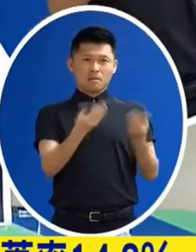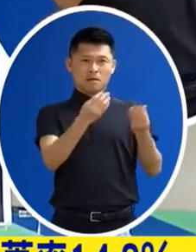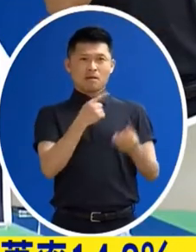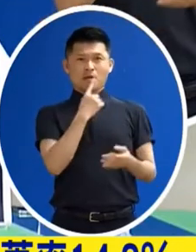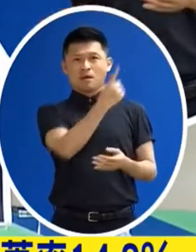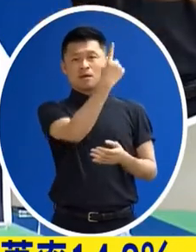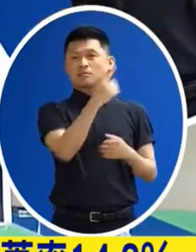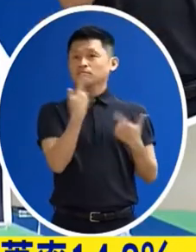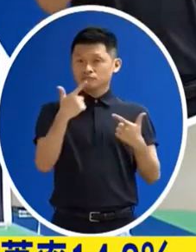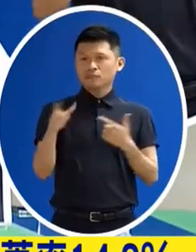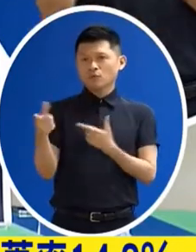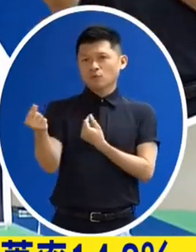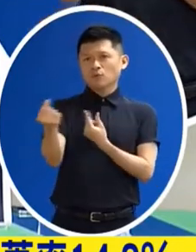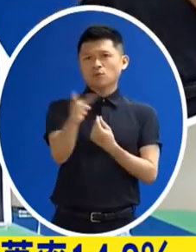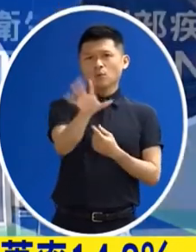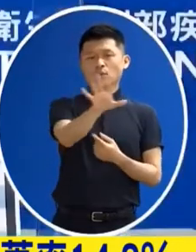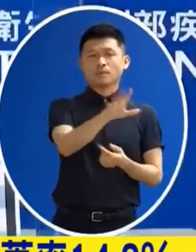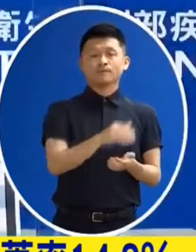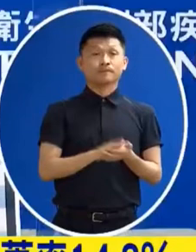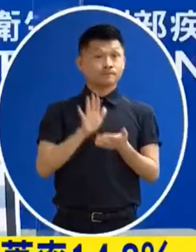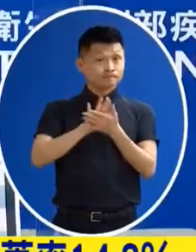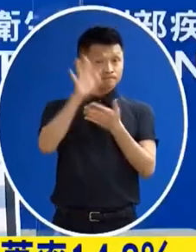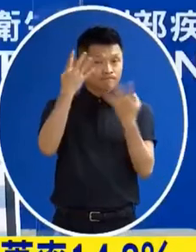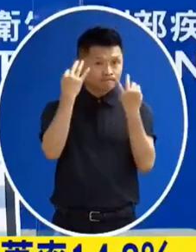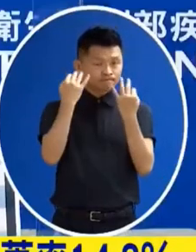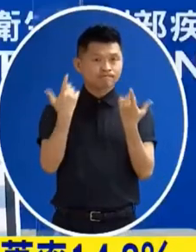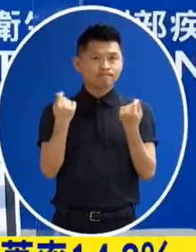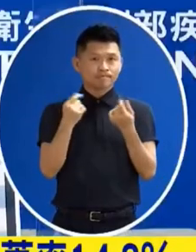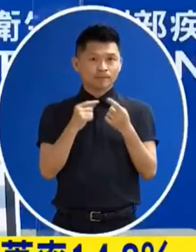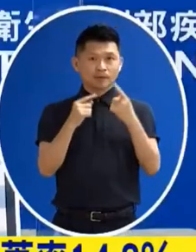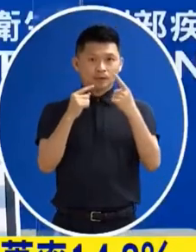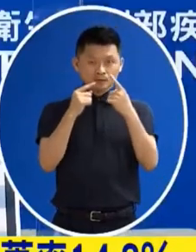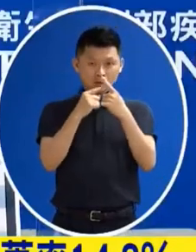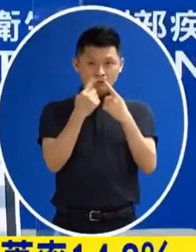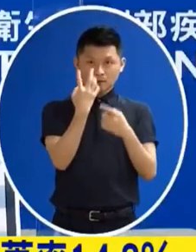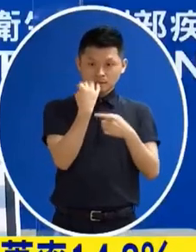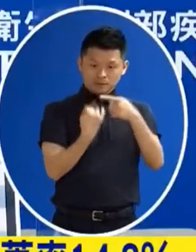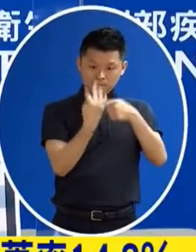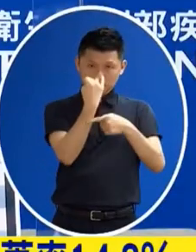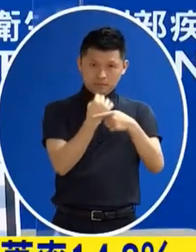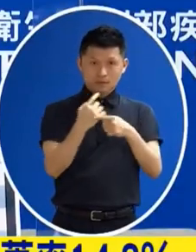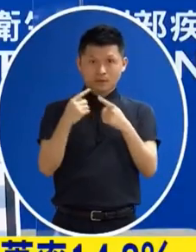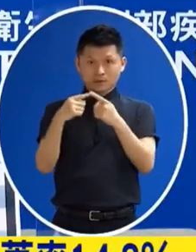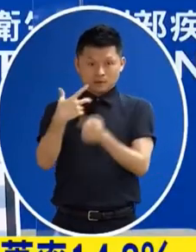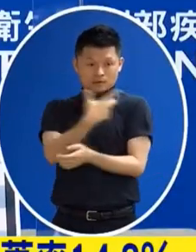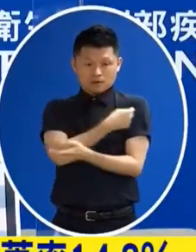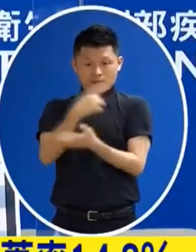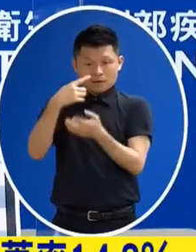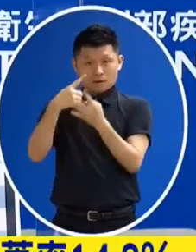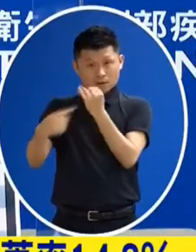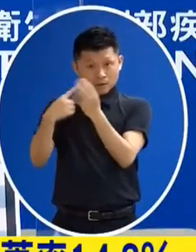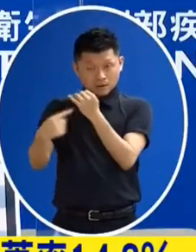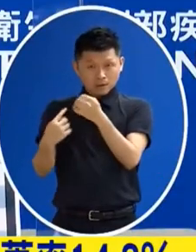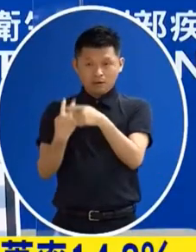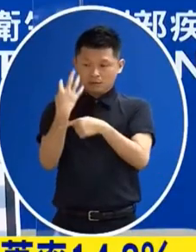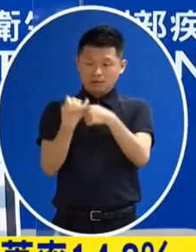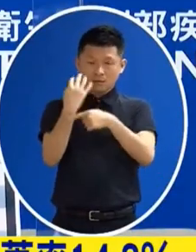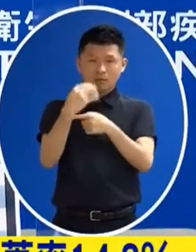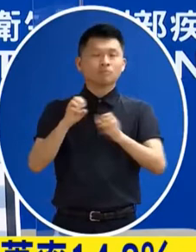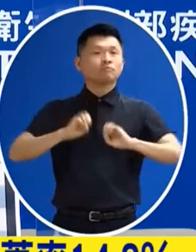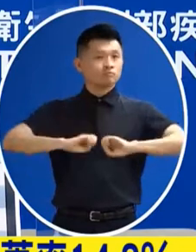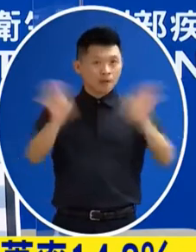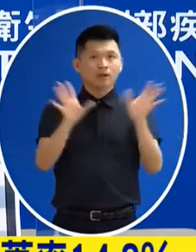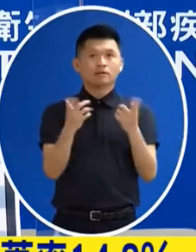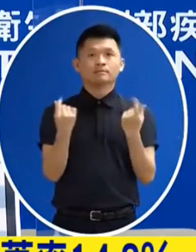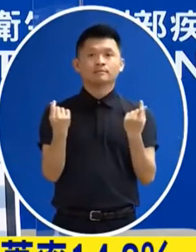了哈。那以后我们公布的数字，我们是一样用人口涵盖率跟祭祀人口比哈，同时的来公布跟大家来做